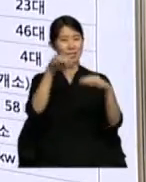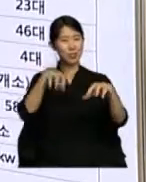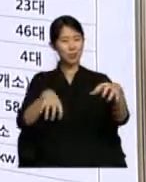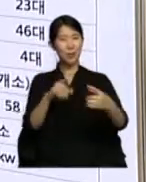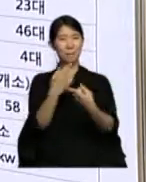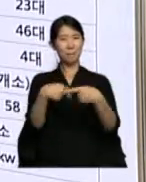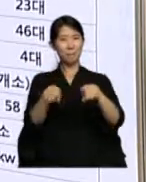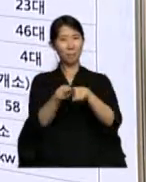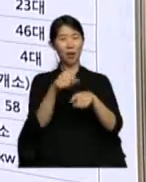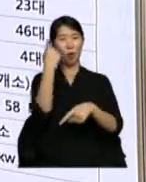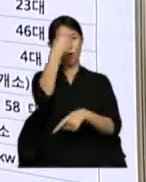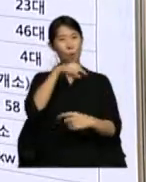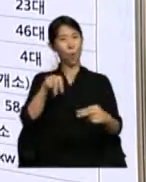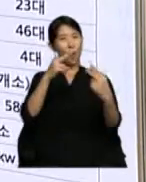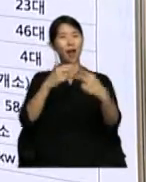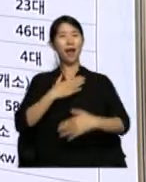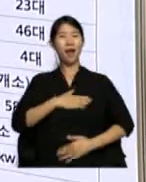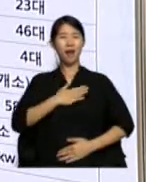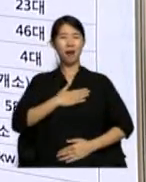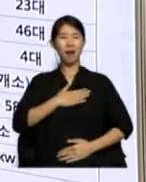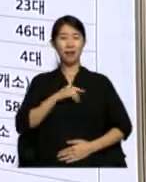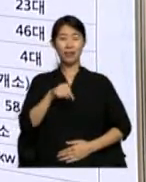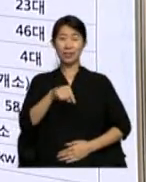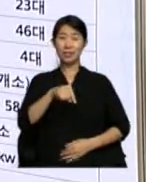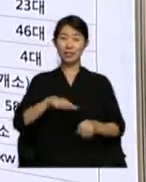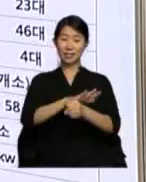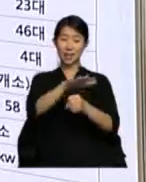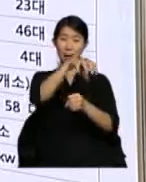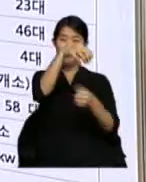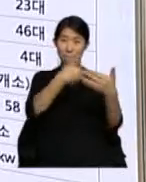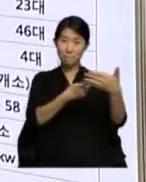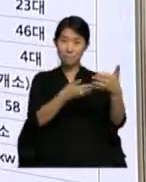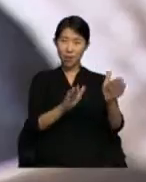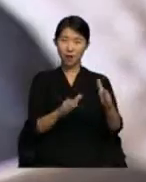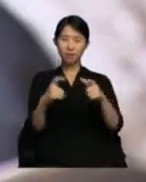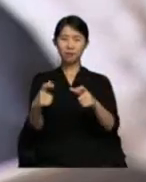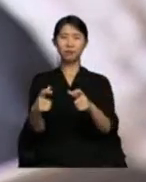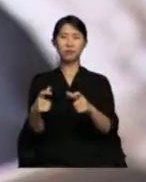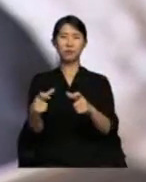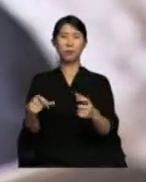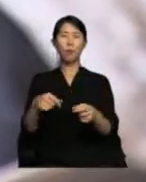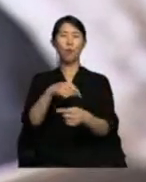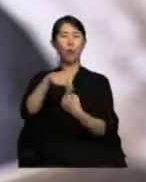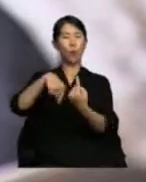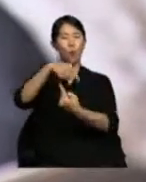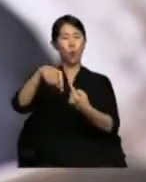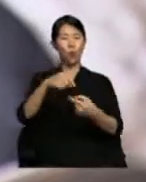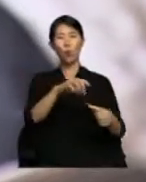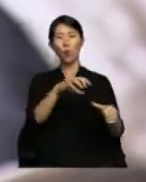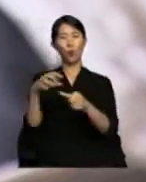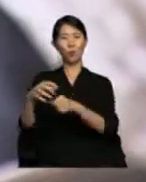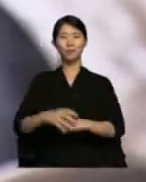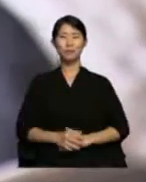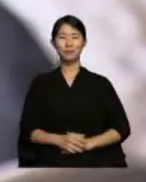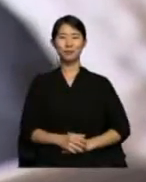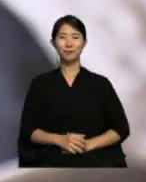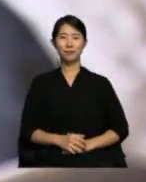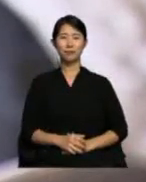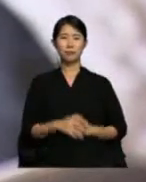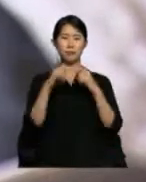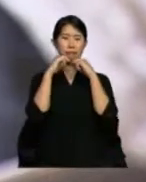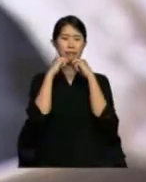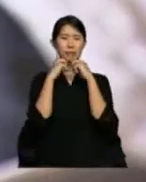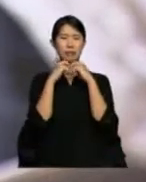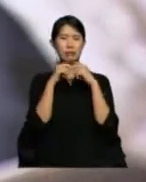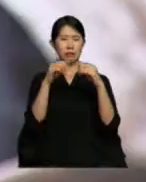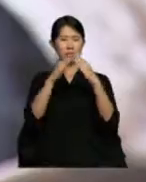사랑방이 주민 활성화를 위한 그런 공간으로 다양하게 쓰여지는 거죠. 개인주의 팽배로 이웃 간 대면하는